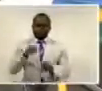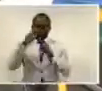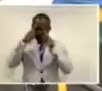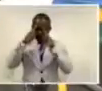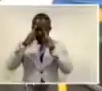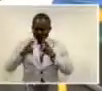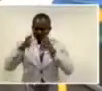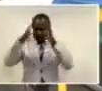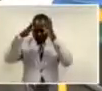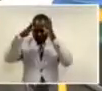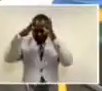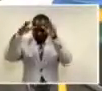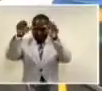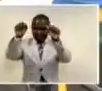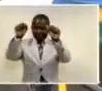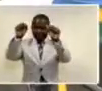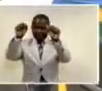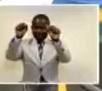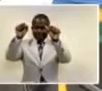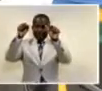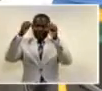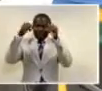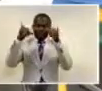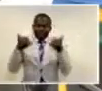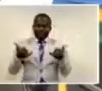Repubulika rero ngira ngo